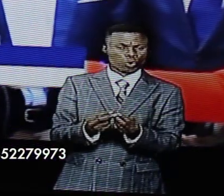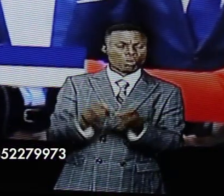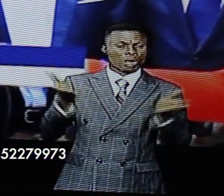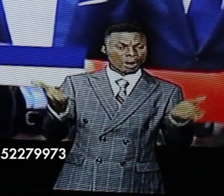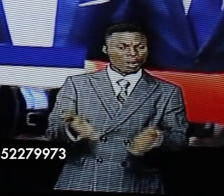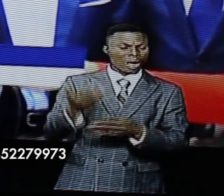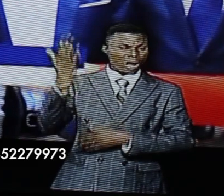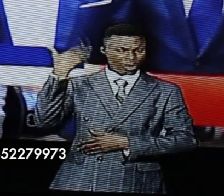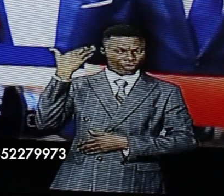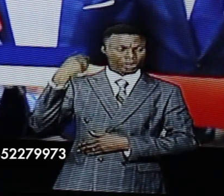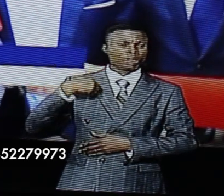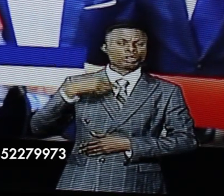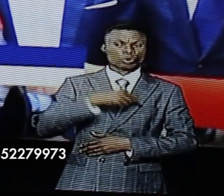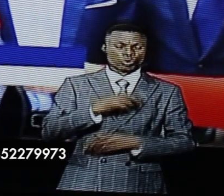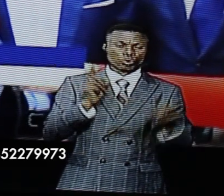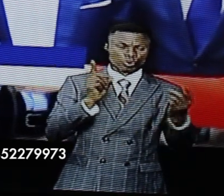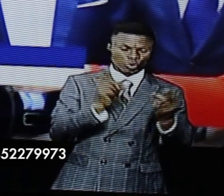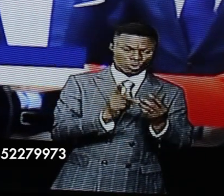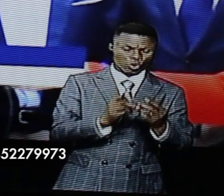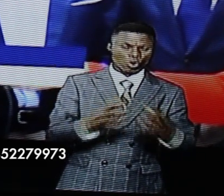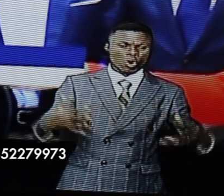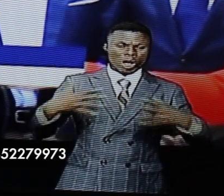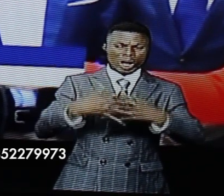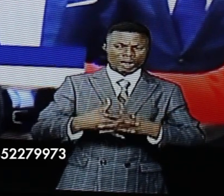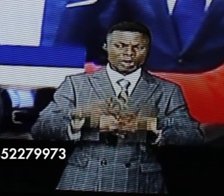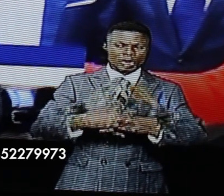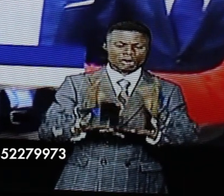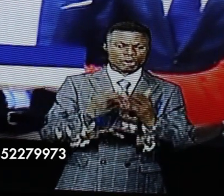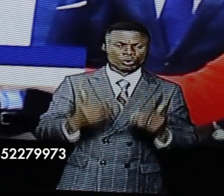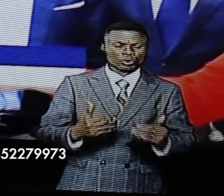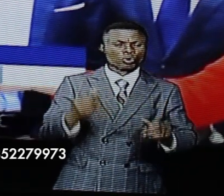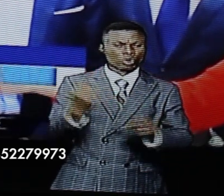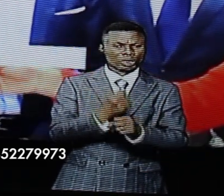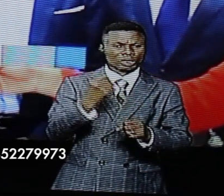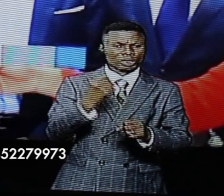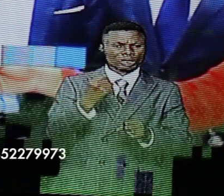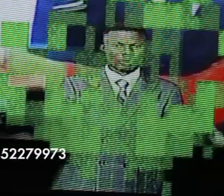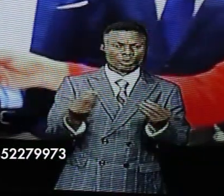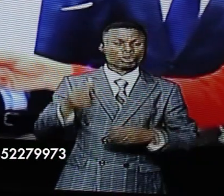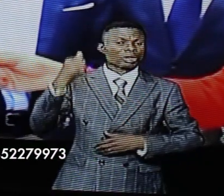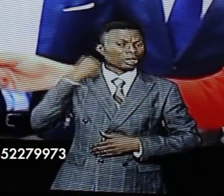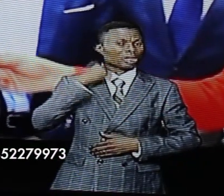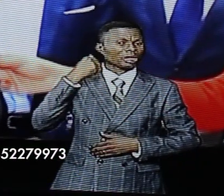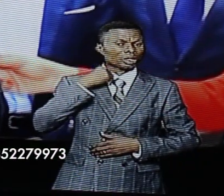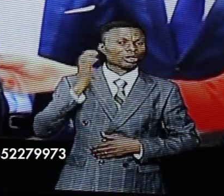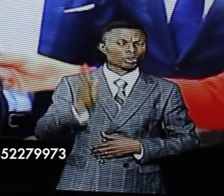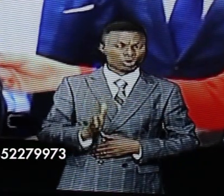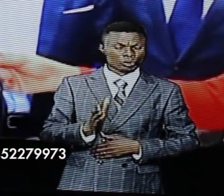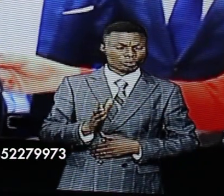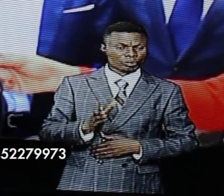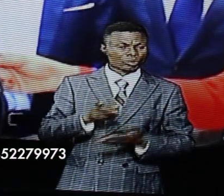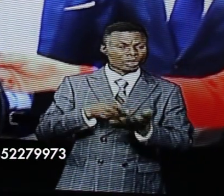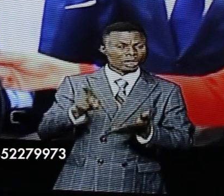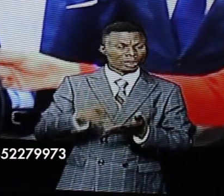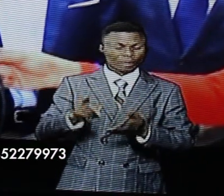déjà d'ailleurs, où nous allons harmoniser les tout pour continuer à travailler afin que les médecins qui ne sont pas payés